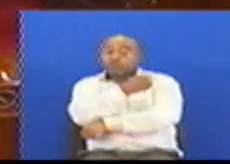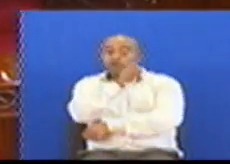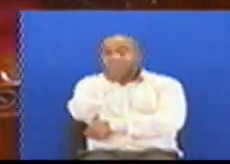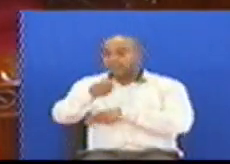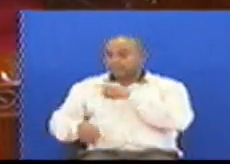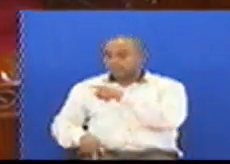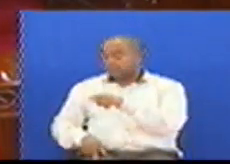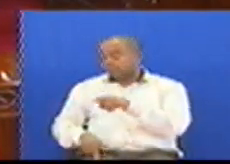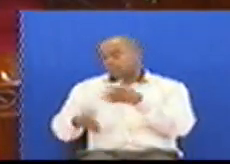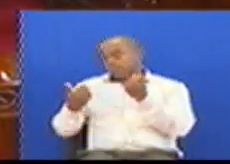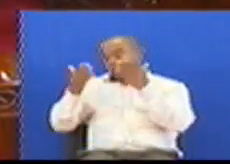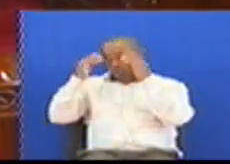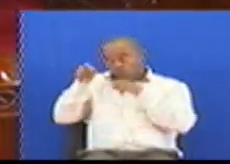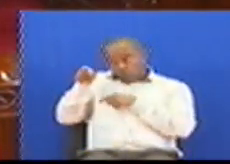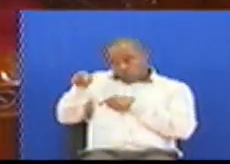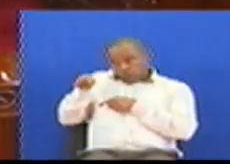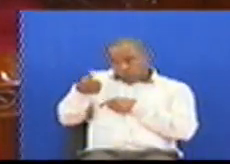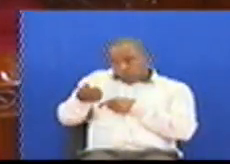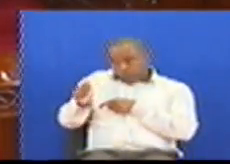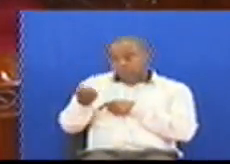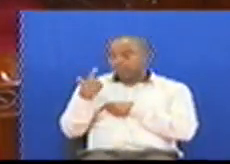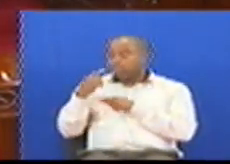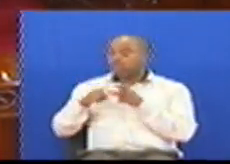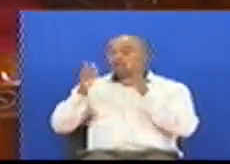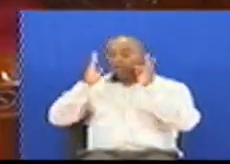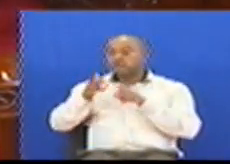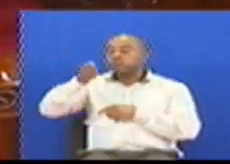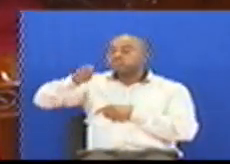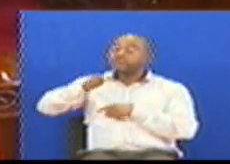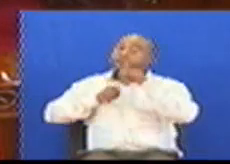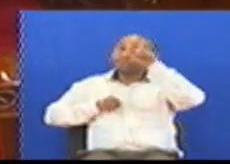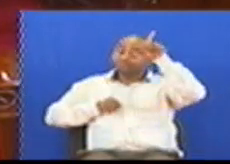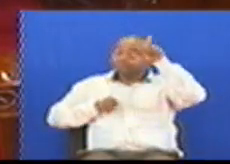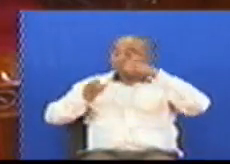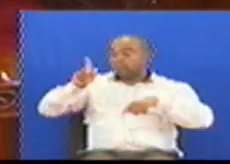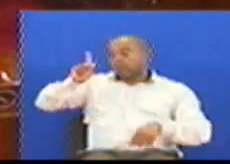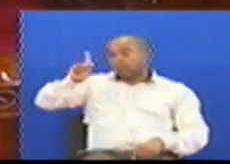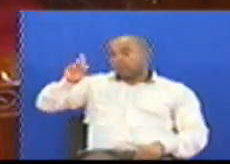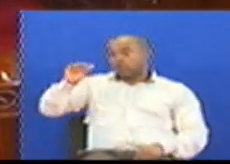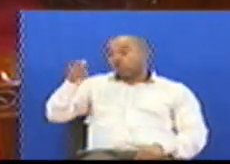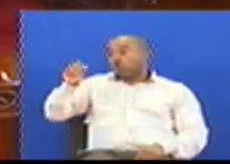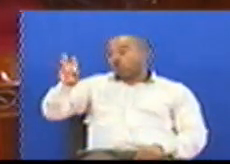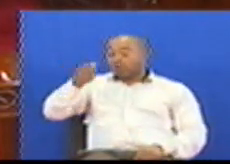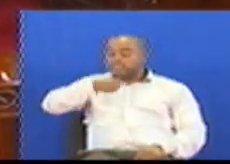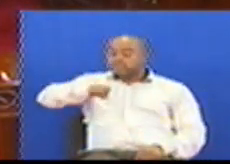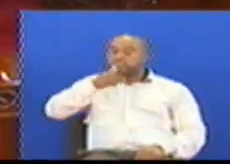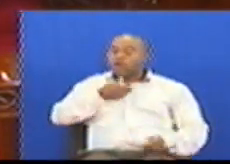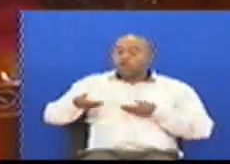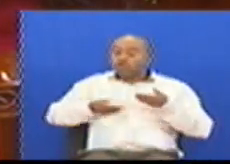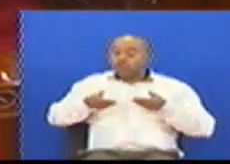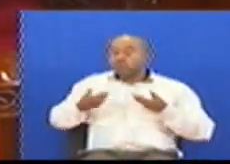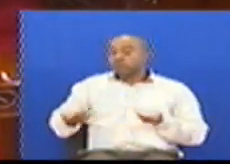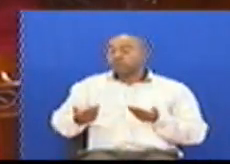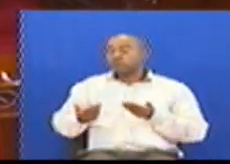Spika, kule Kongwa na wewe kule Mbeya unakoomba, na sisi wajukuu wa mtume tutaomba dua